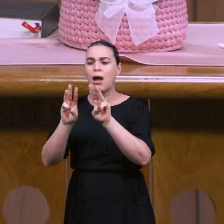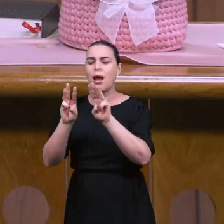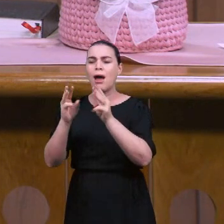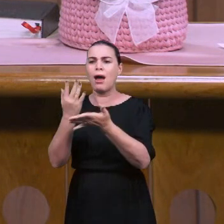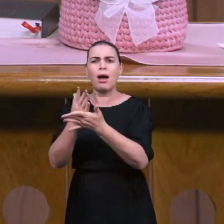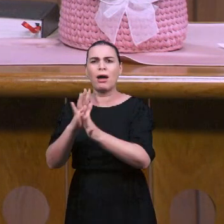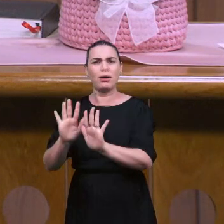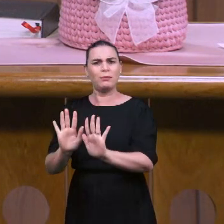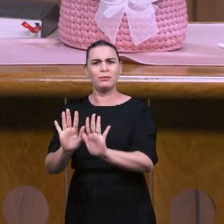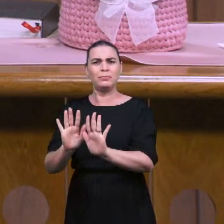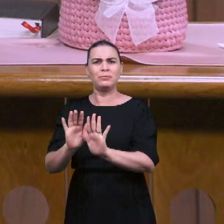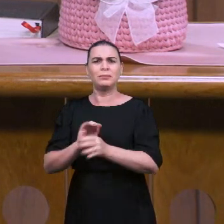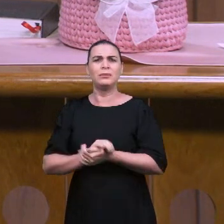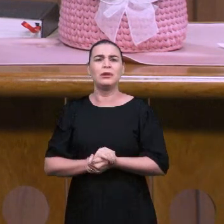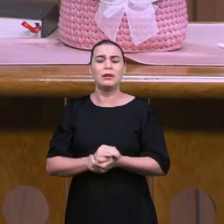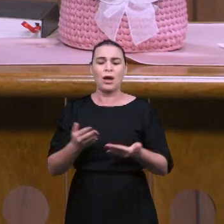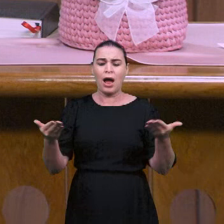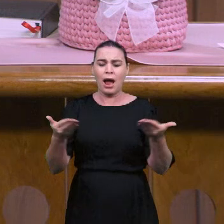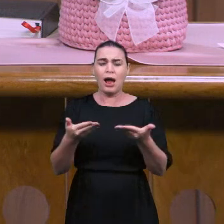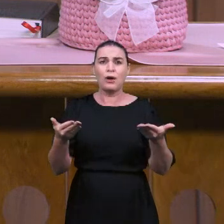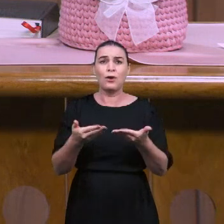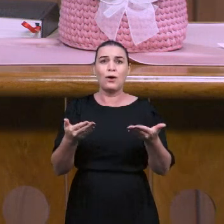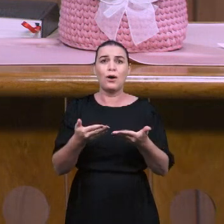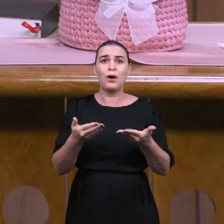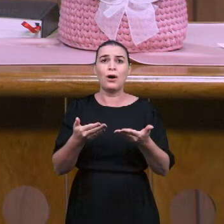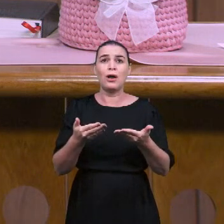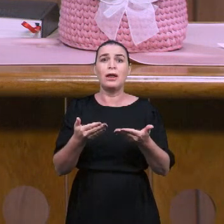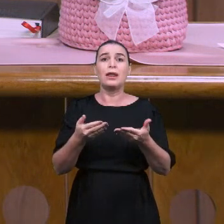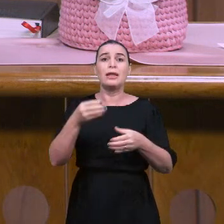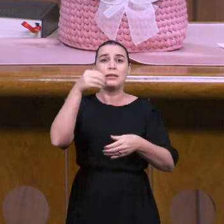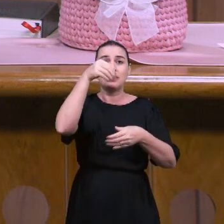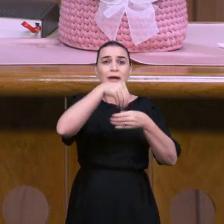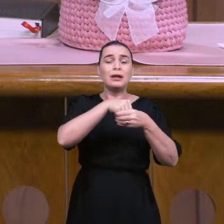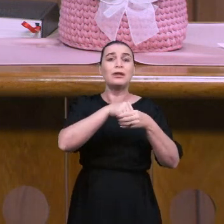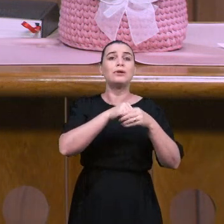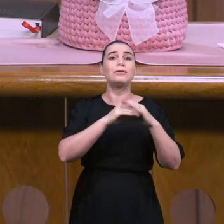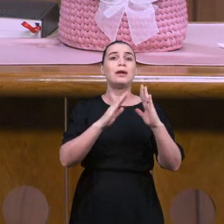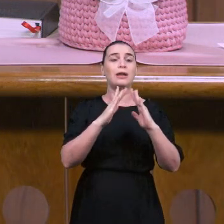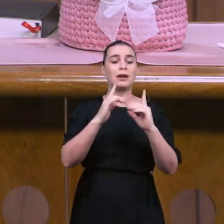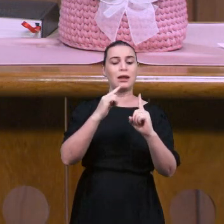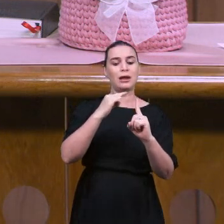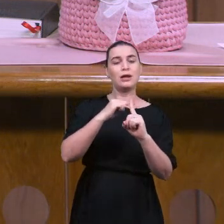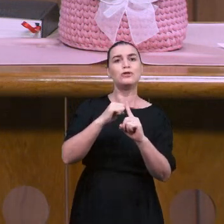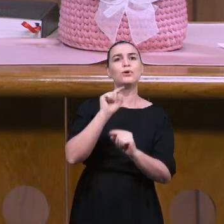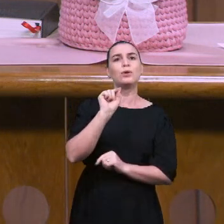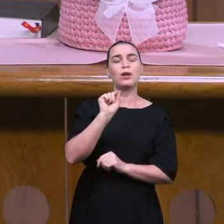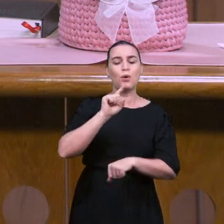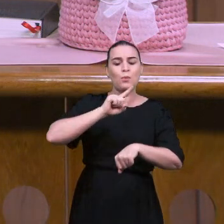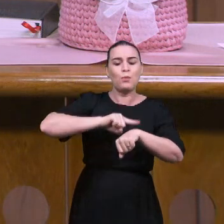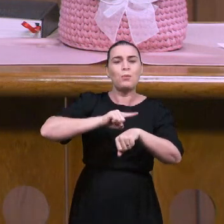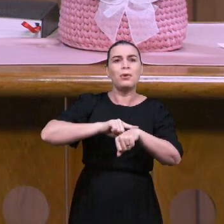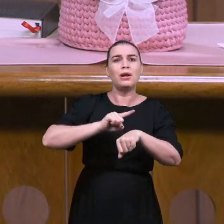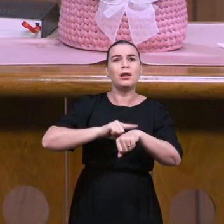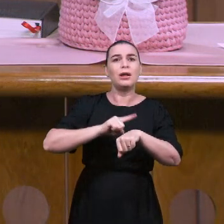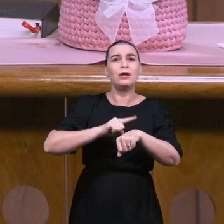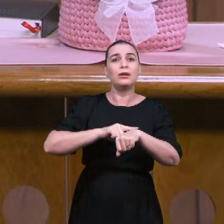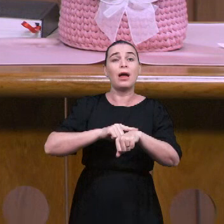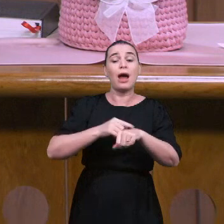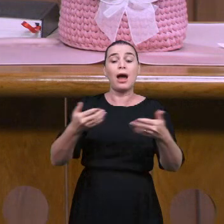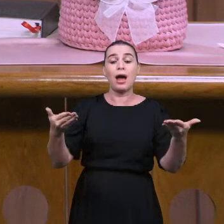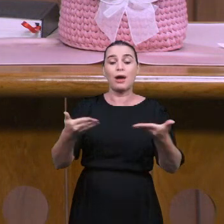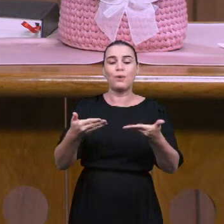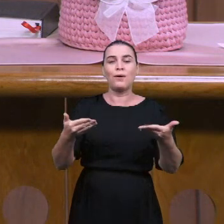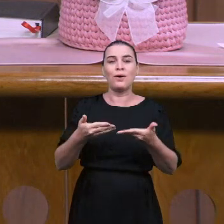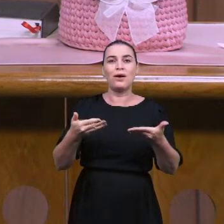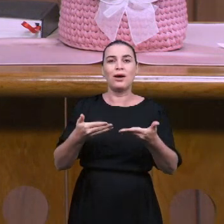l'Église. Donc, Israël reste de côté. Maintenant, Israël, maintenant l'Église,